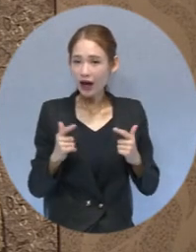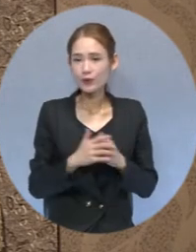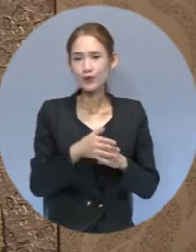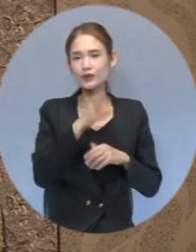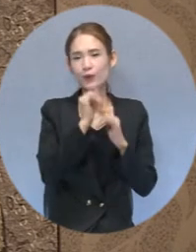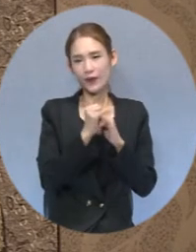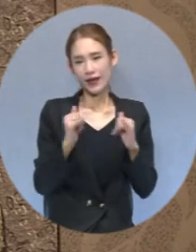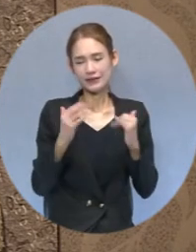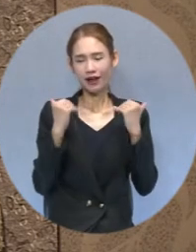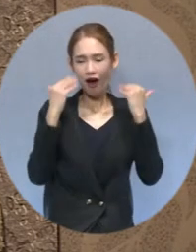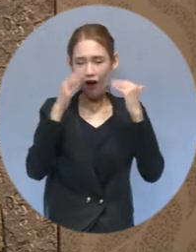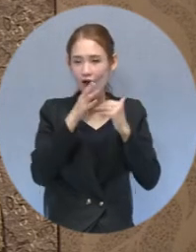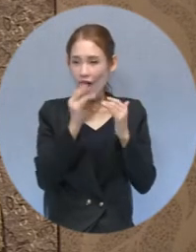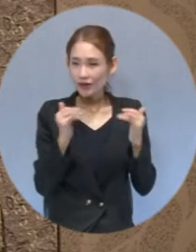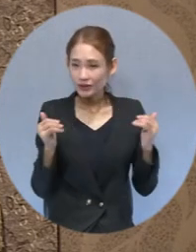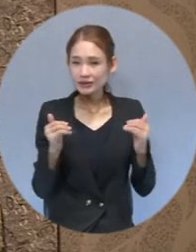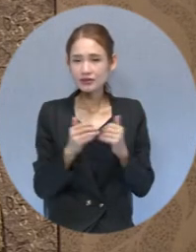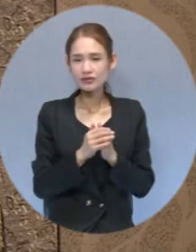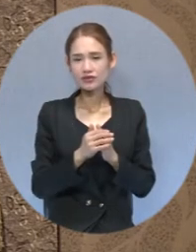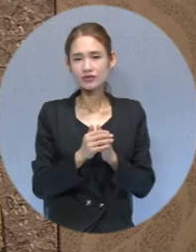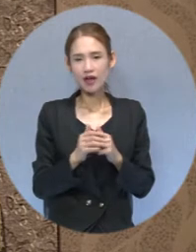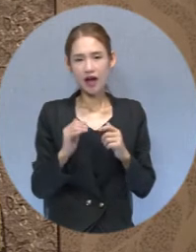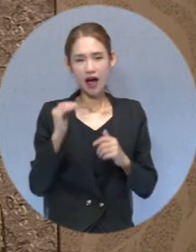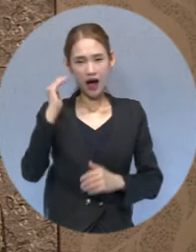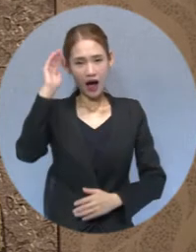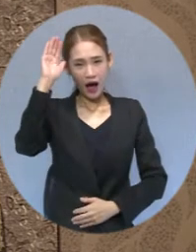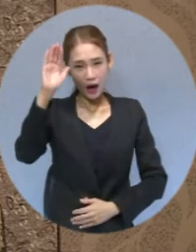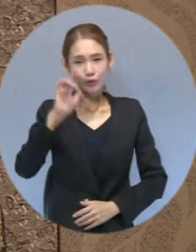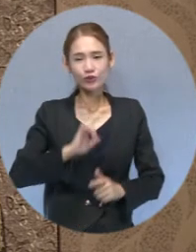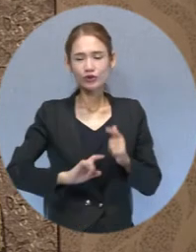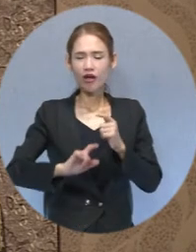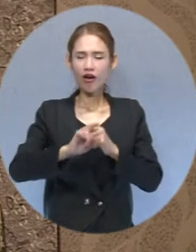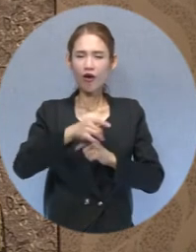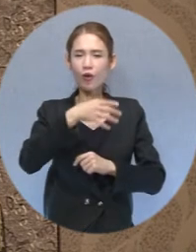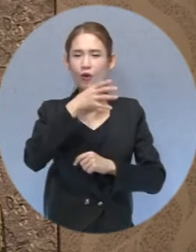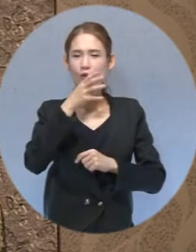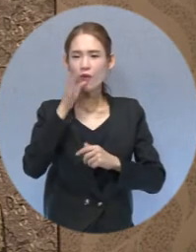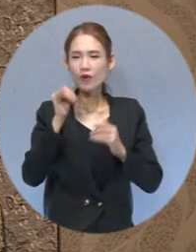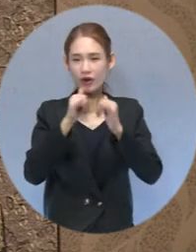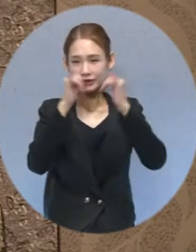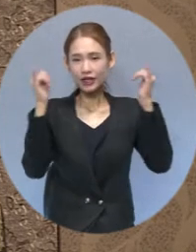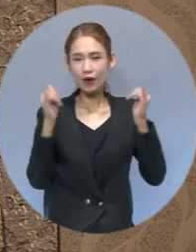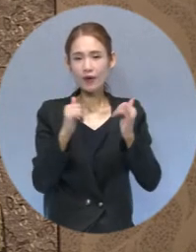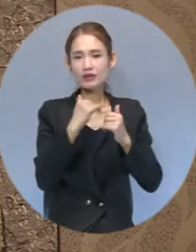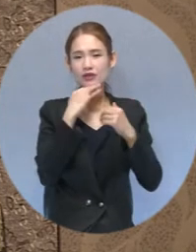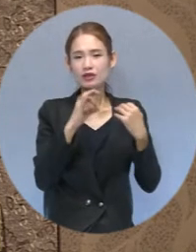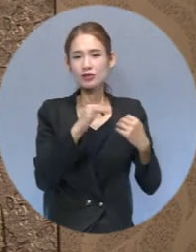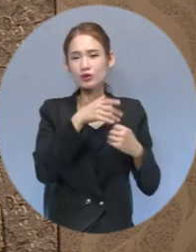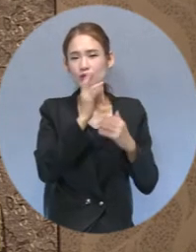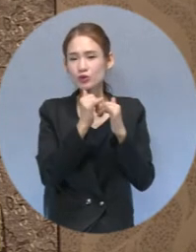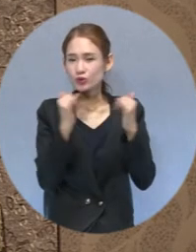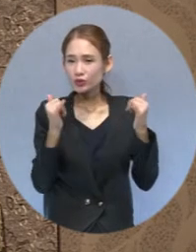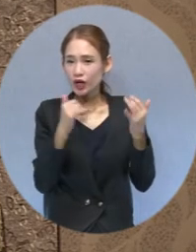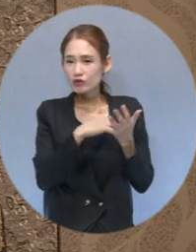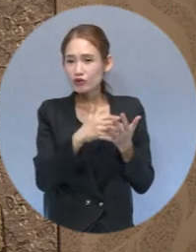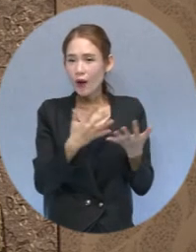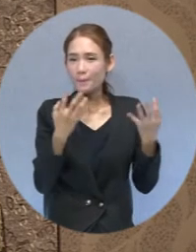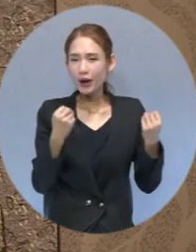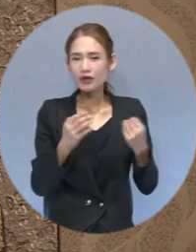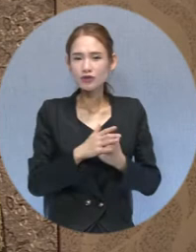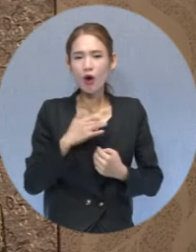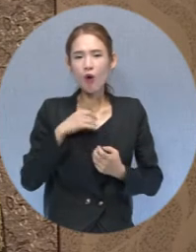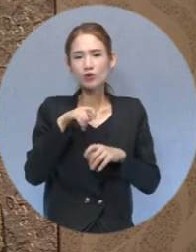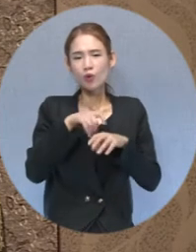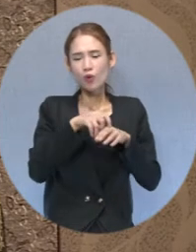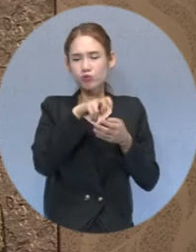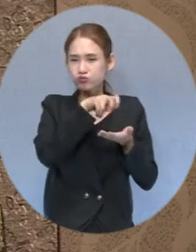노약자들, 어르신들도, 네. 점점 우리가 고령화 사회가 되면서 연세 드신 분들이 많으시니까, 네. 저도 관절이 아프거든요.